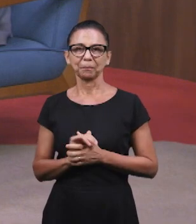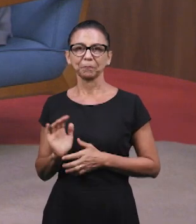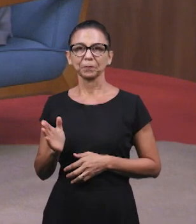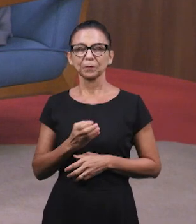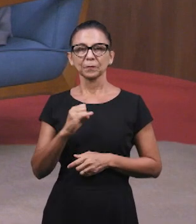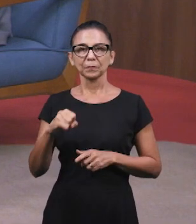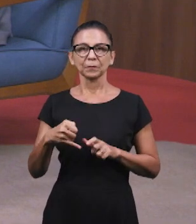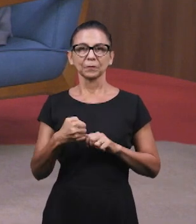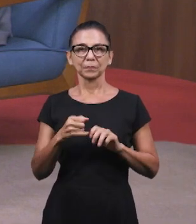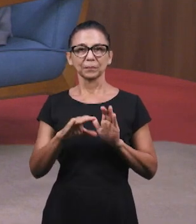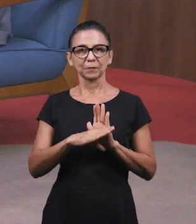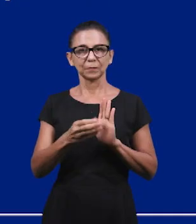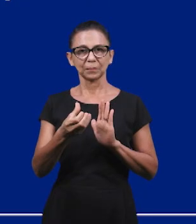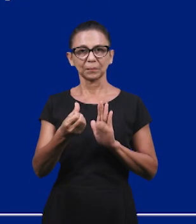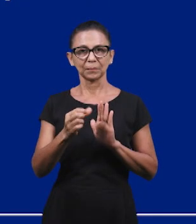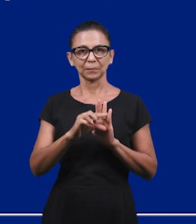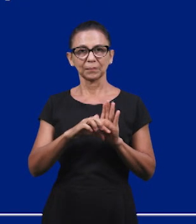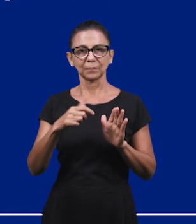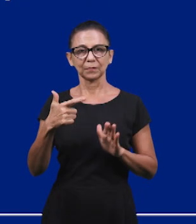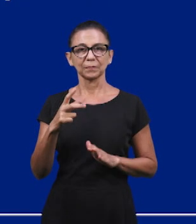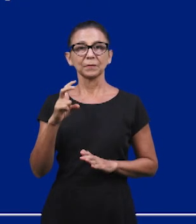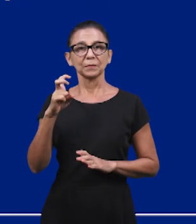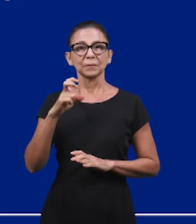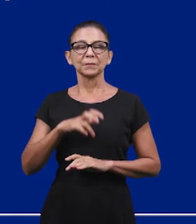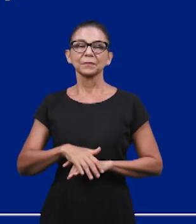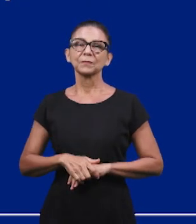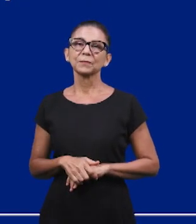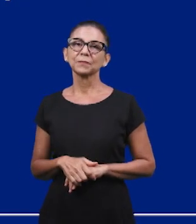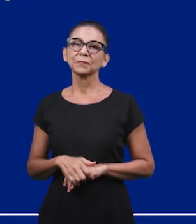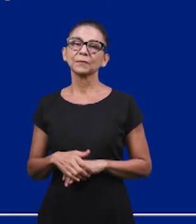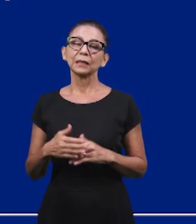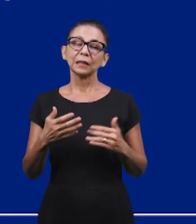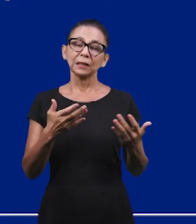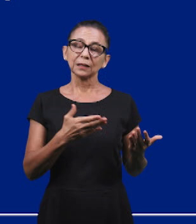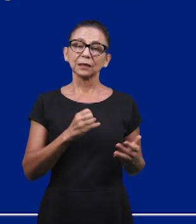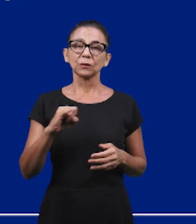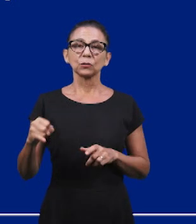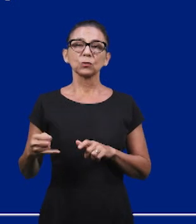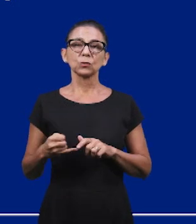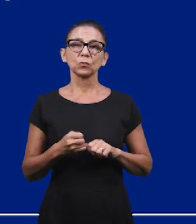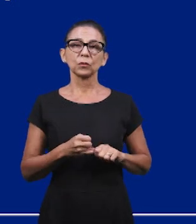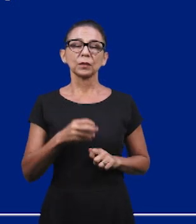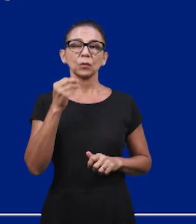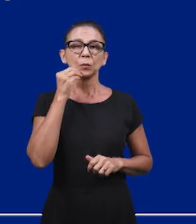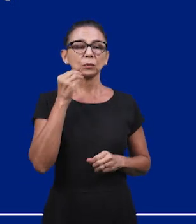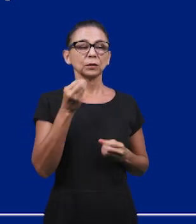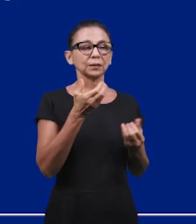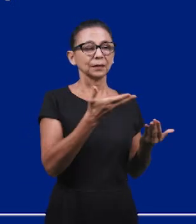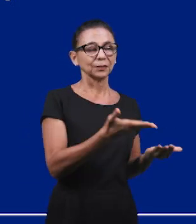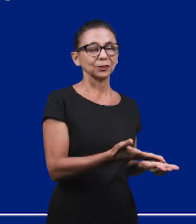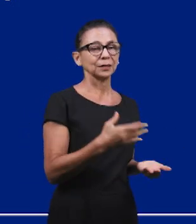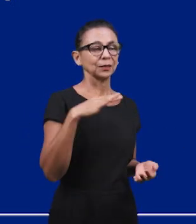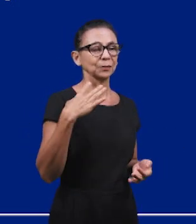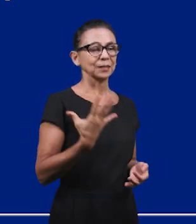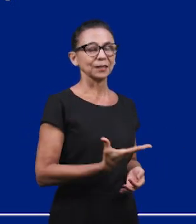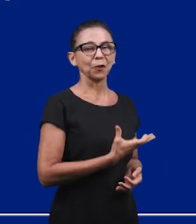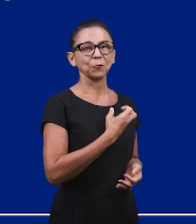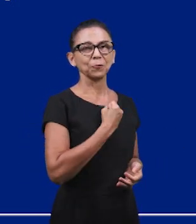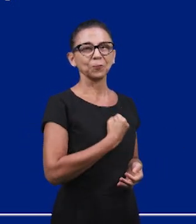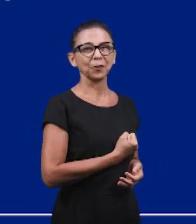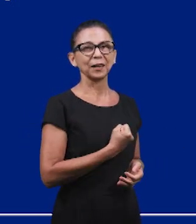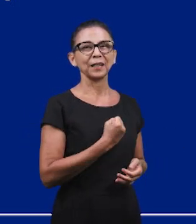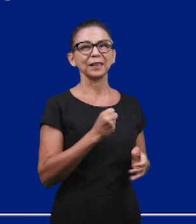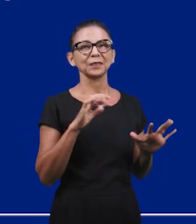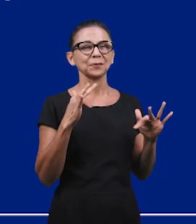la prostituée Rahab et à la famille de son père et à tout ce qu'elle avait. Et elle habitait au milieu d'Israël jusqu'au jour